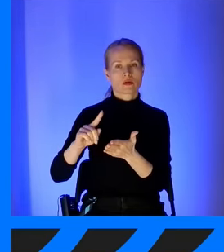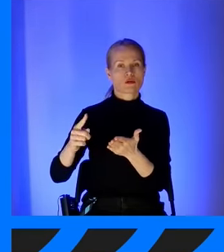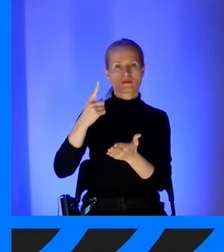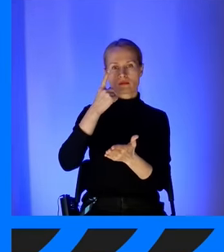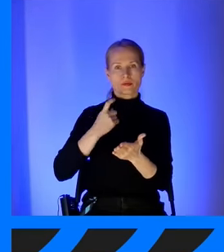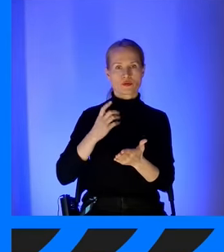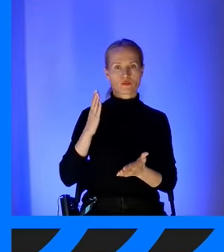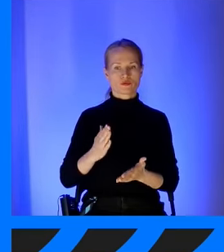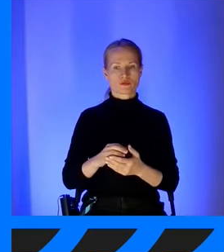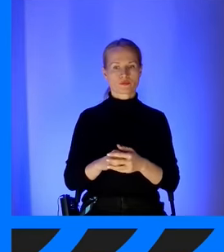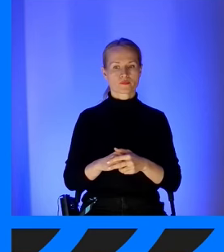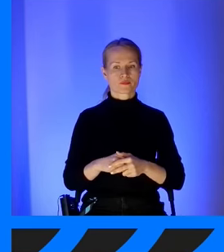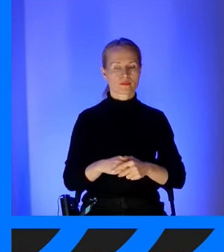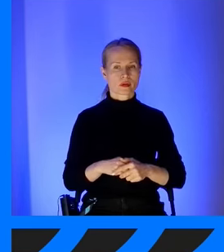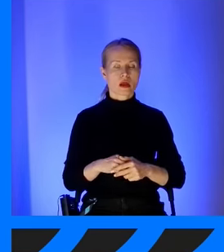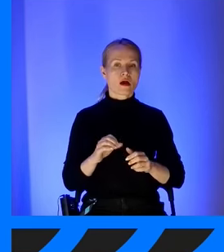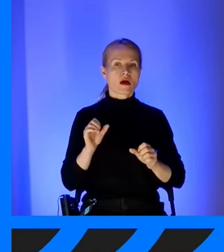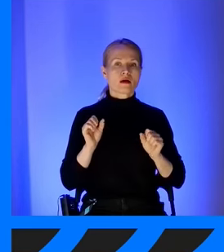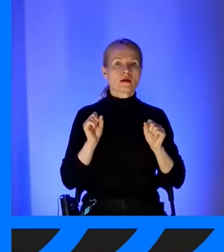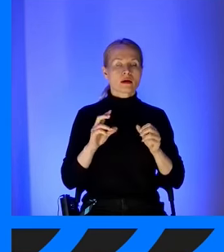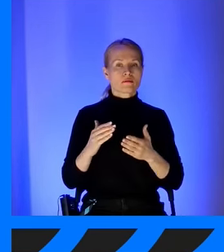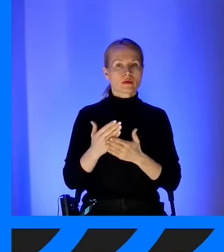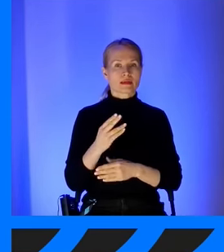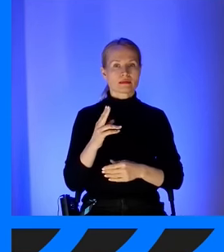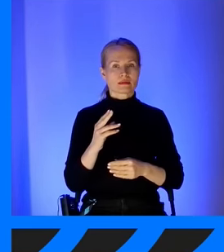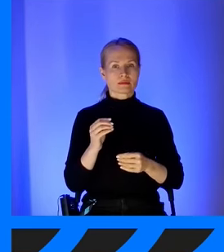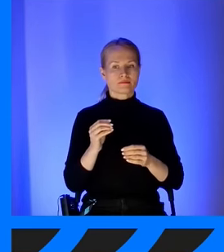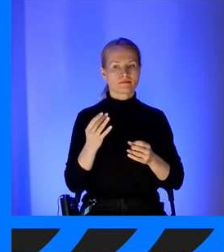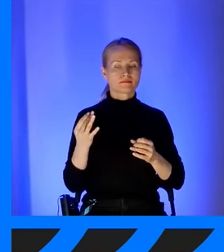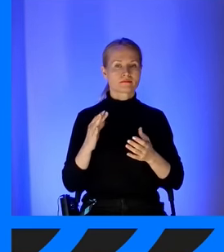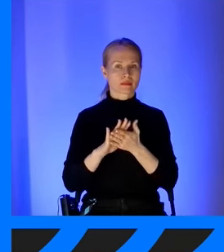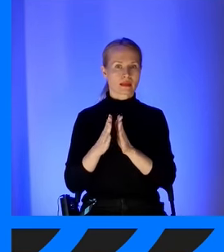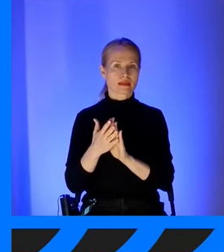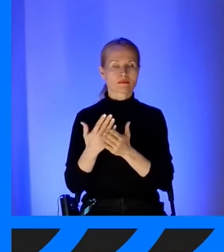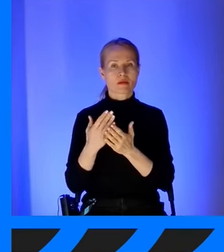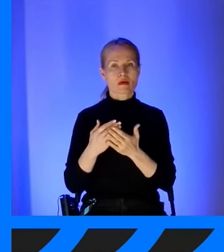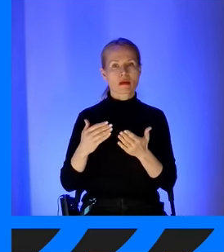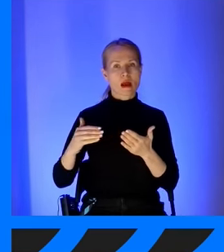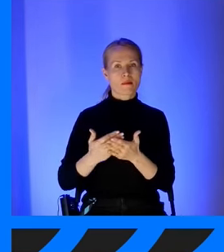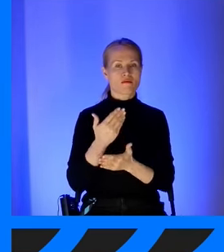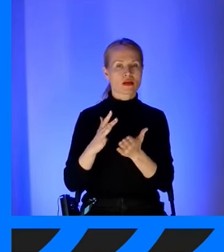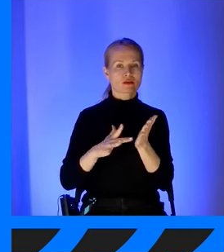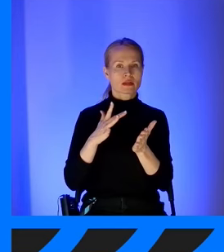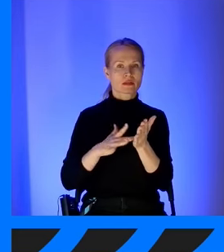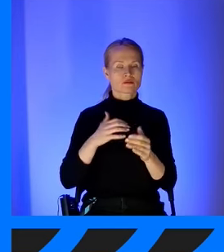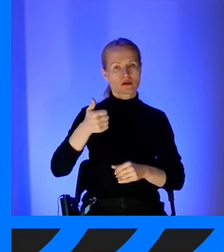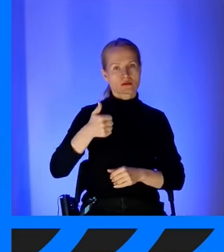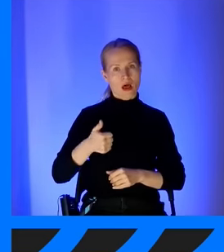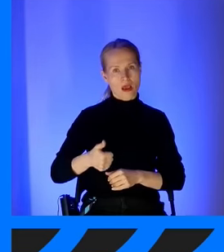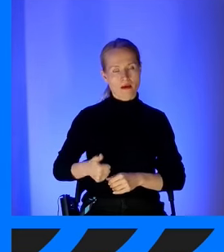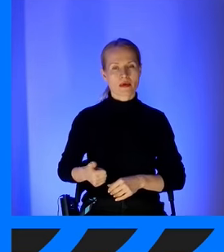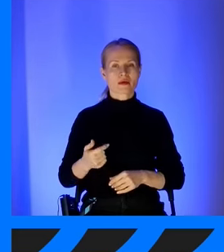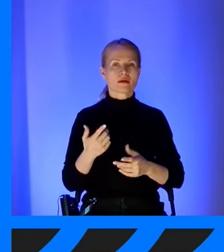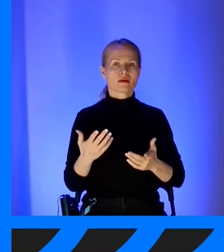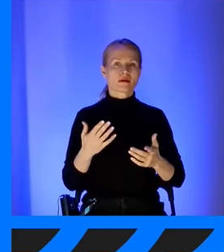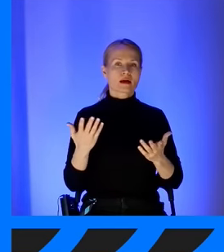решается кейс когда Ну и вообще возможно ли это вот я обновляю страничку с лайками и в зависимости от того на какую реплику я попаду